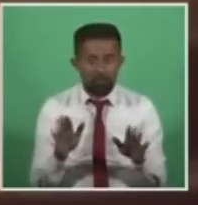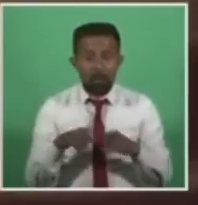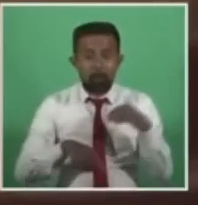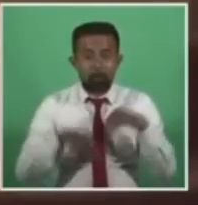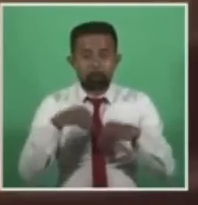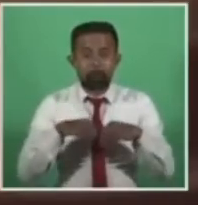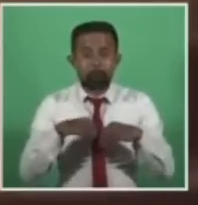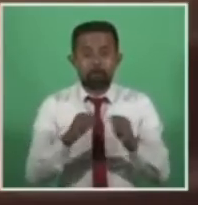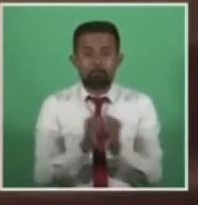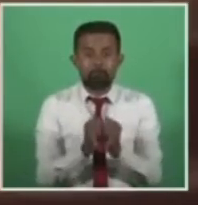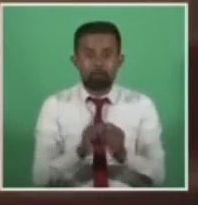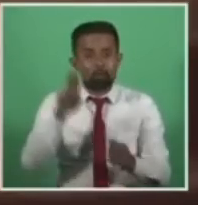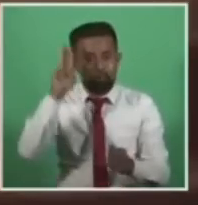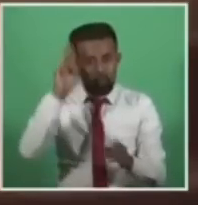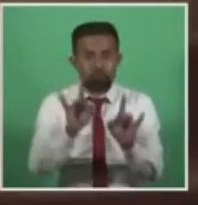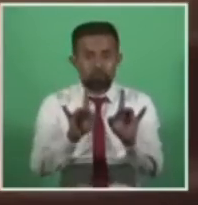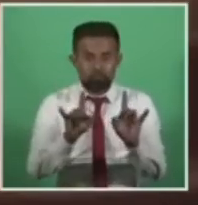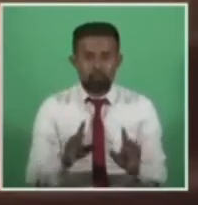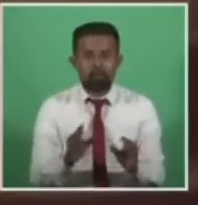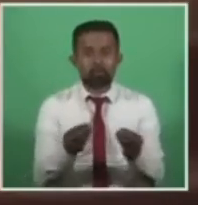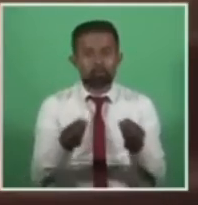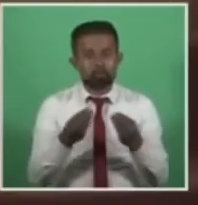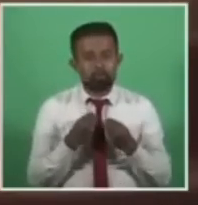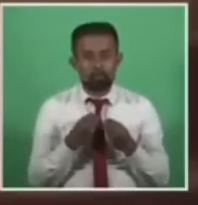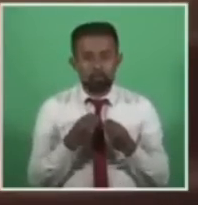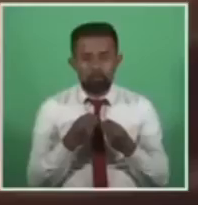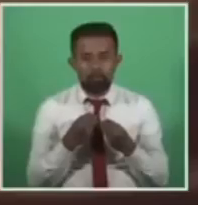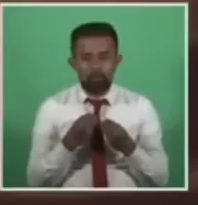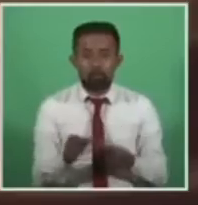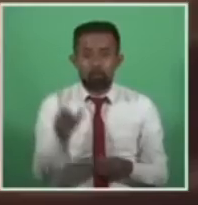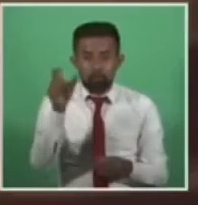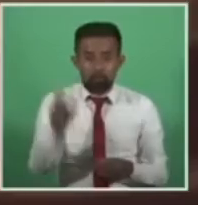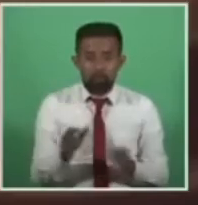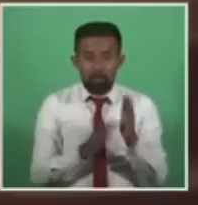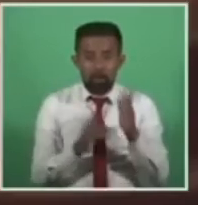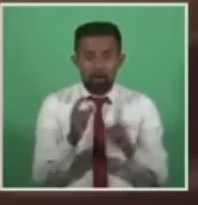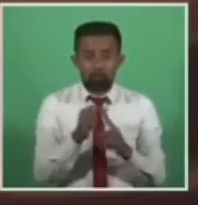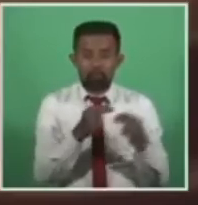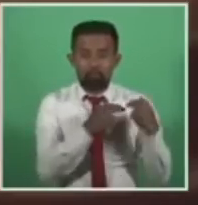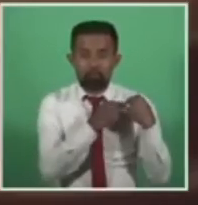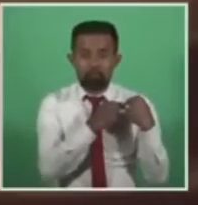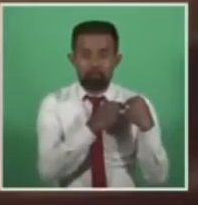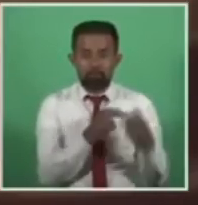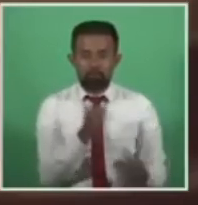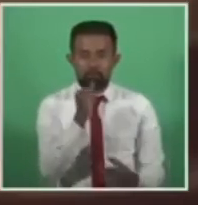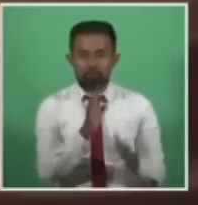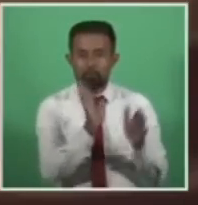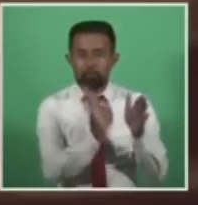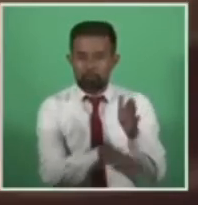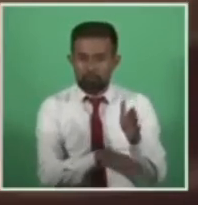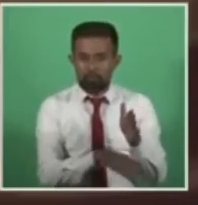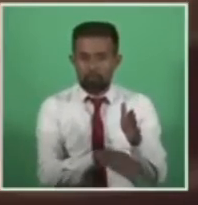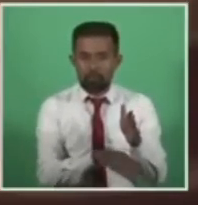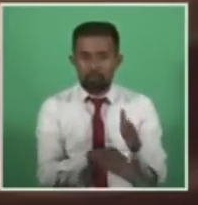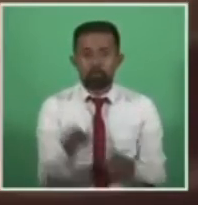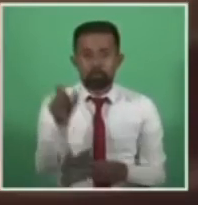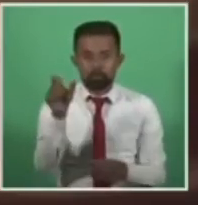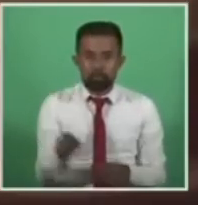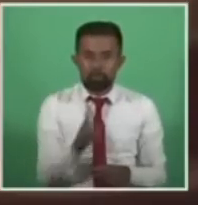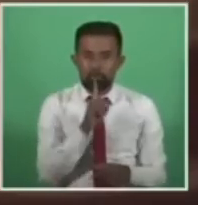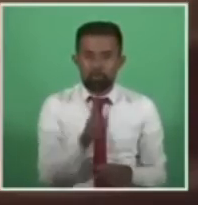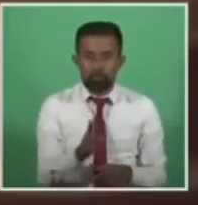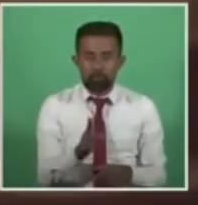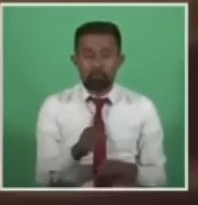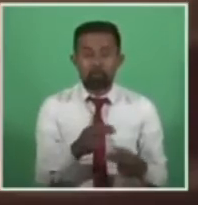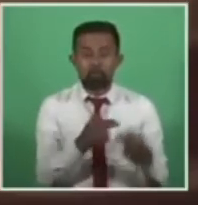මැතිවරණ ව්‍යාපාරයේ පොරොන්දු අනුව ඒවා එතුමා ඉෂ්ට කරා. හැබැයි ඔබතුමා මගේ අමාත්‍ය ධුරේ ඉතාව නිවට විදියට අයින් කරා. ඒක ගැනත් ඔබතුමාට කියන්න